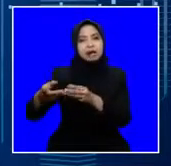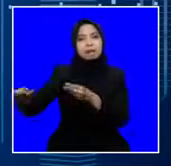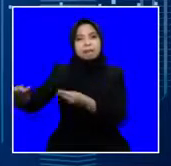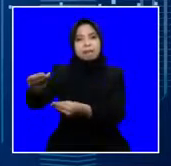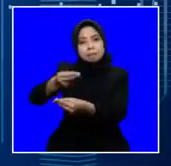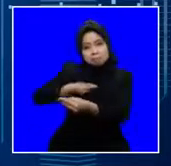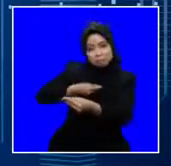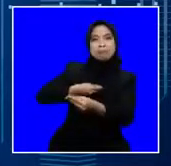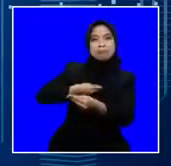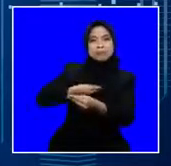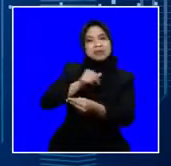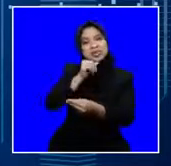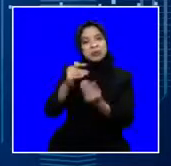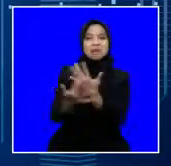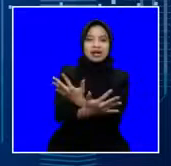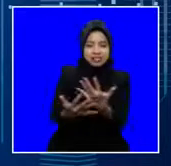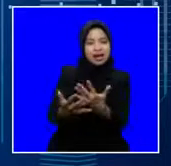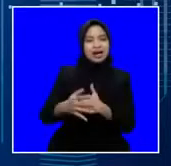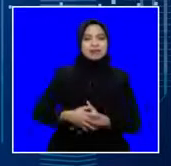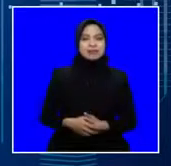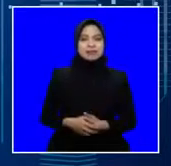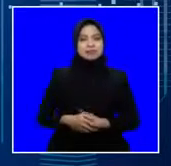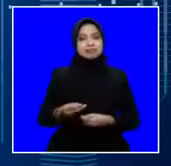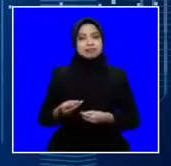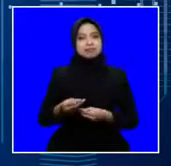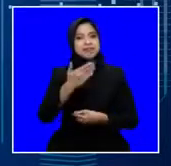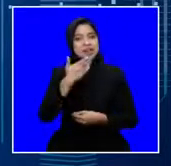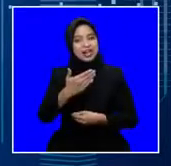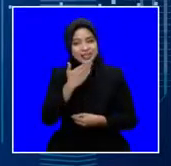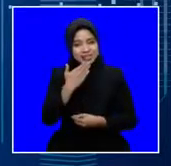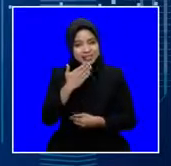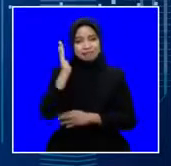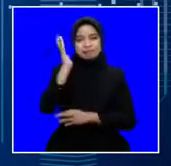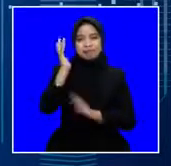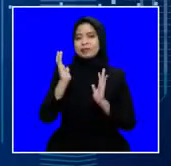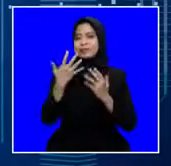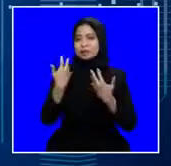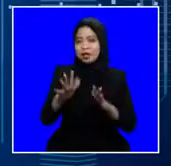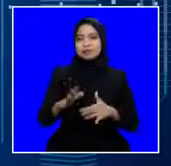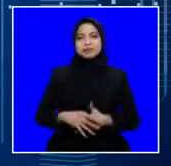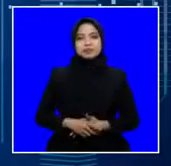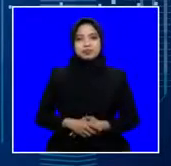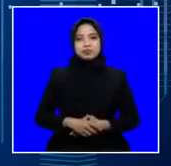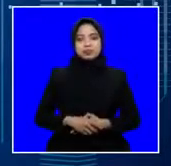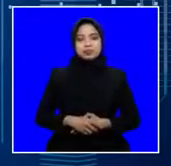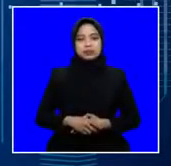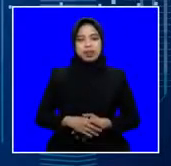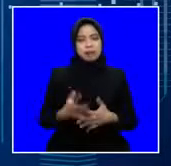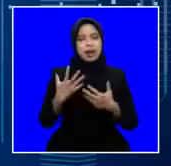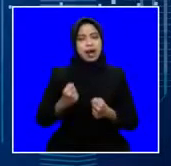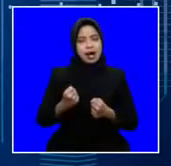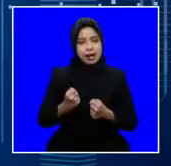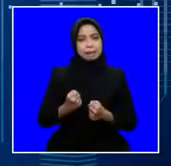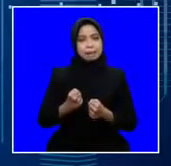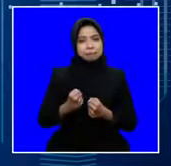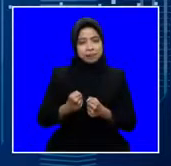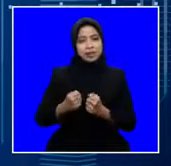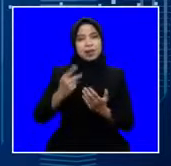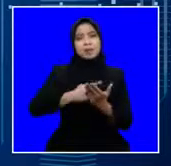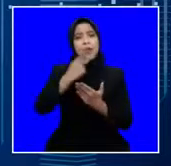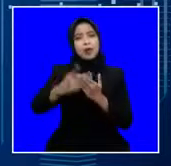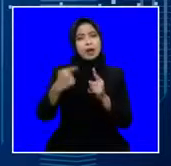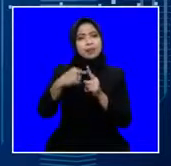kembali untuk masyarakat juga. Demikian yang saya bisa sampaikan. Sekali lagi, semoga perluasan dari